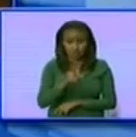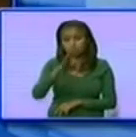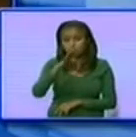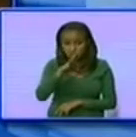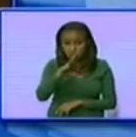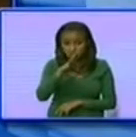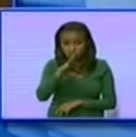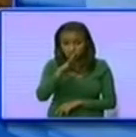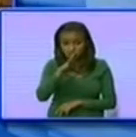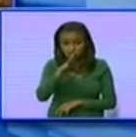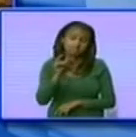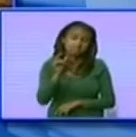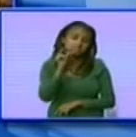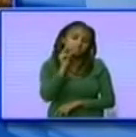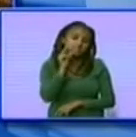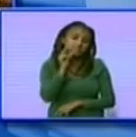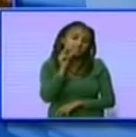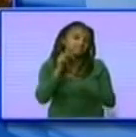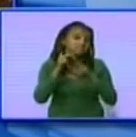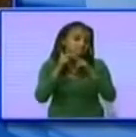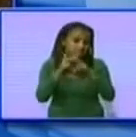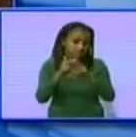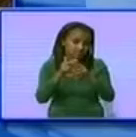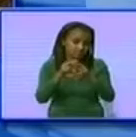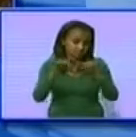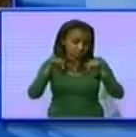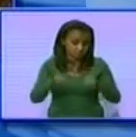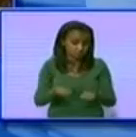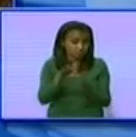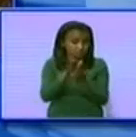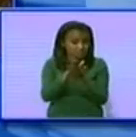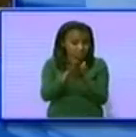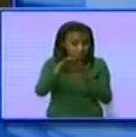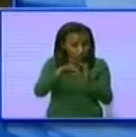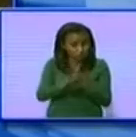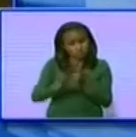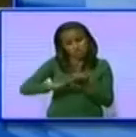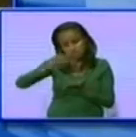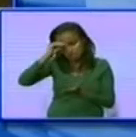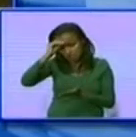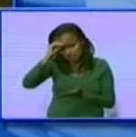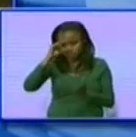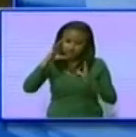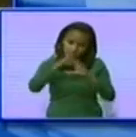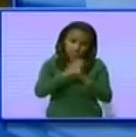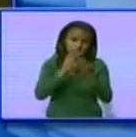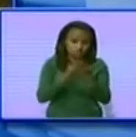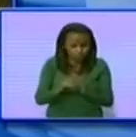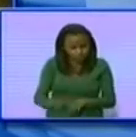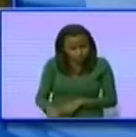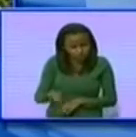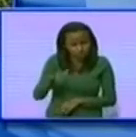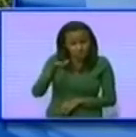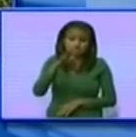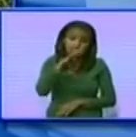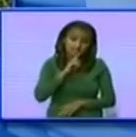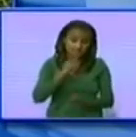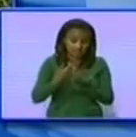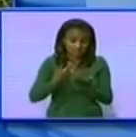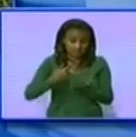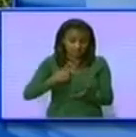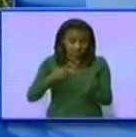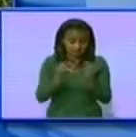ነው። እናቴም እንዲሁ ባፈና በየነ ትባላለች። በዚህ ግቢ ሳም ተምራ እዚህ ግቢ ያደገች እናቴ ነች።